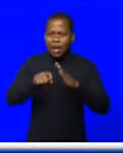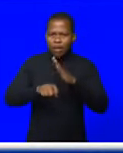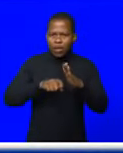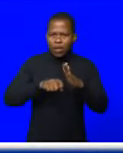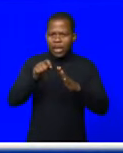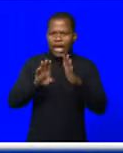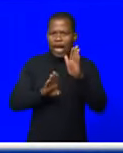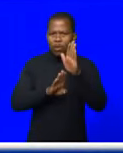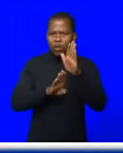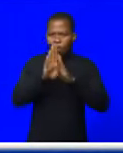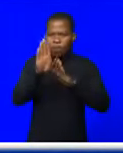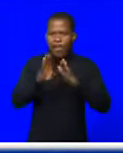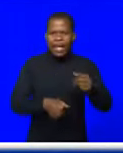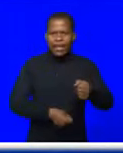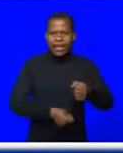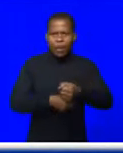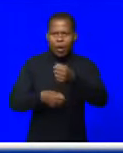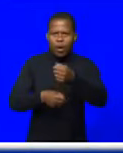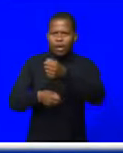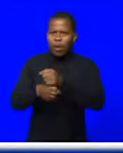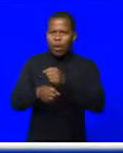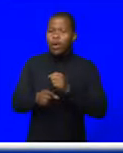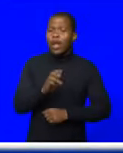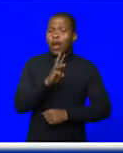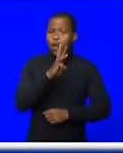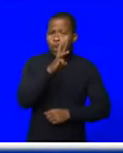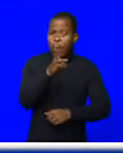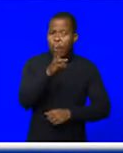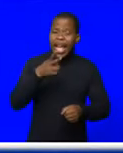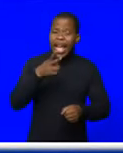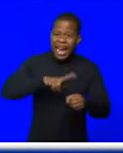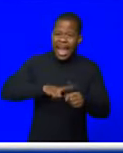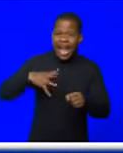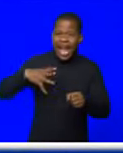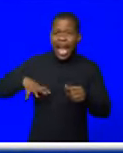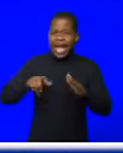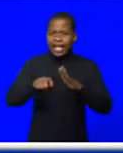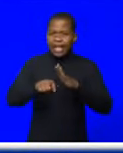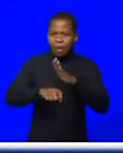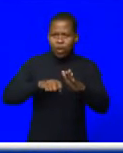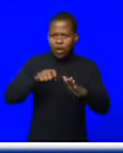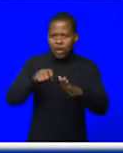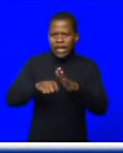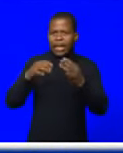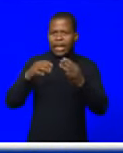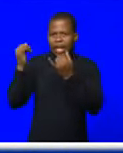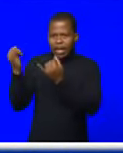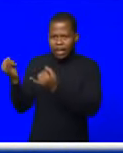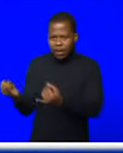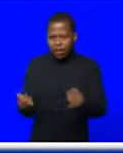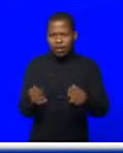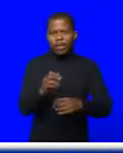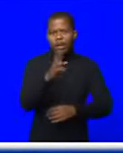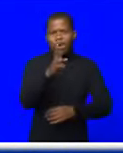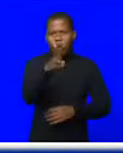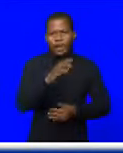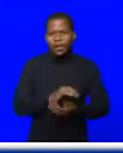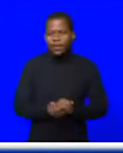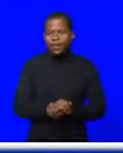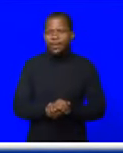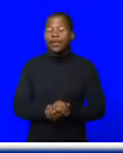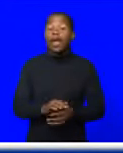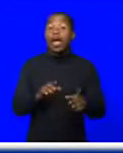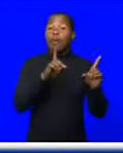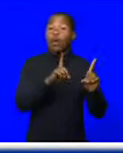sitawu introducer ema project lamanye kuye ngekuthi esikhala sivuleke ngakho.